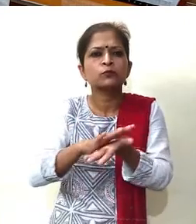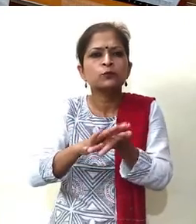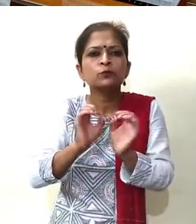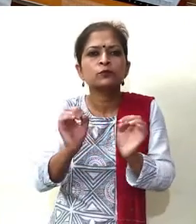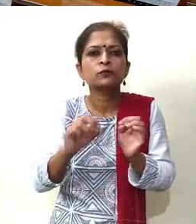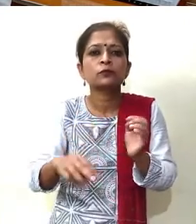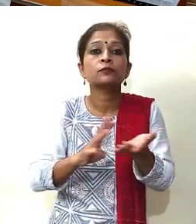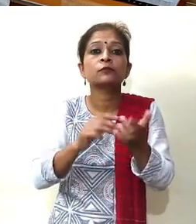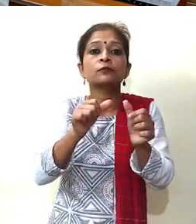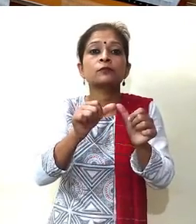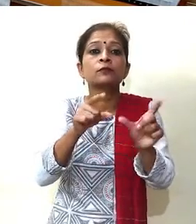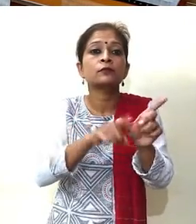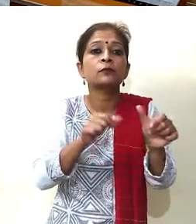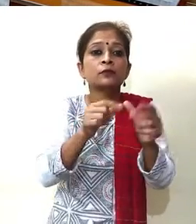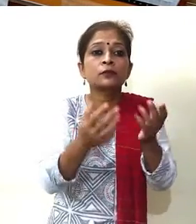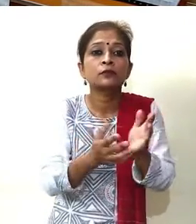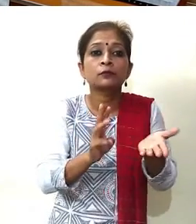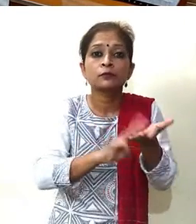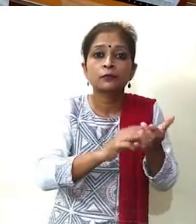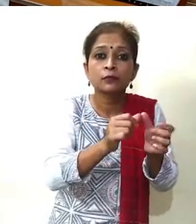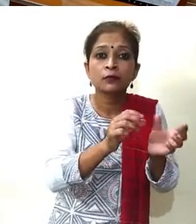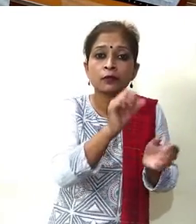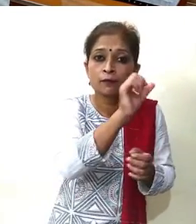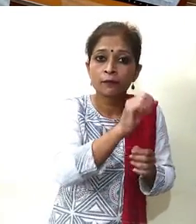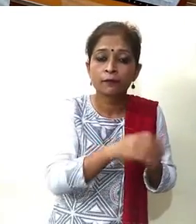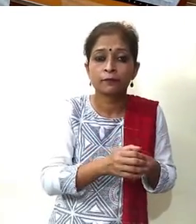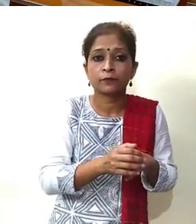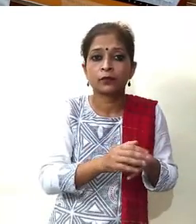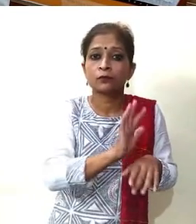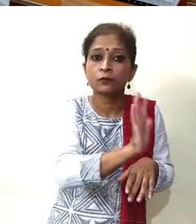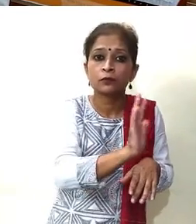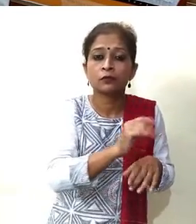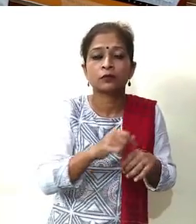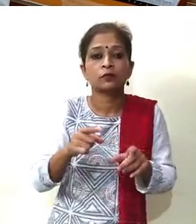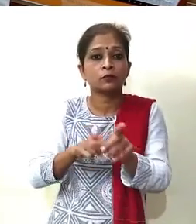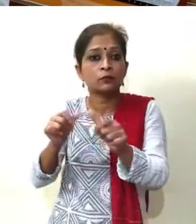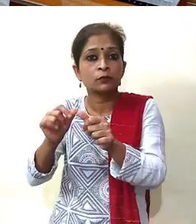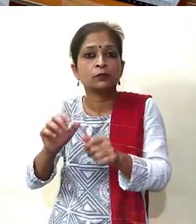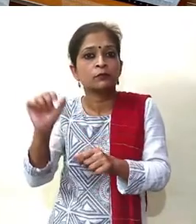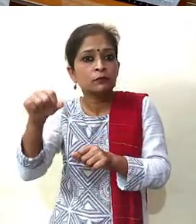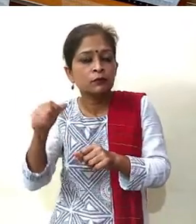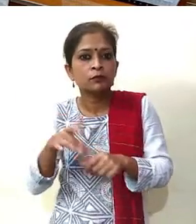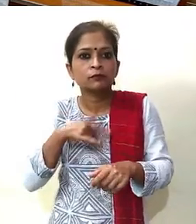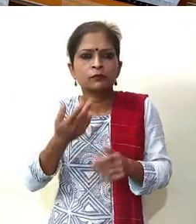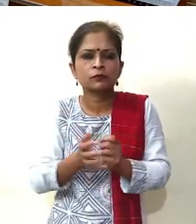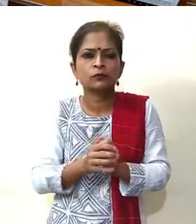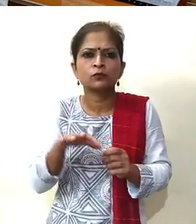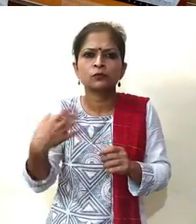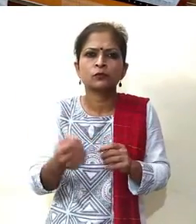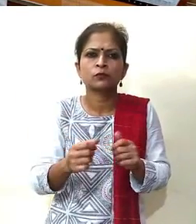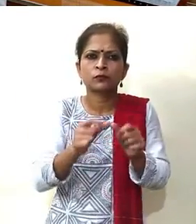इस्तेमाल करते हैं माया। माँ यानी कि नहीं है, या यानी कि लगता है कि है। अगर अणुओं से ये शरीर बनता है और अणु